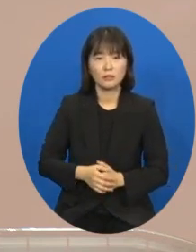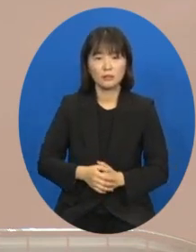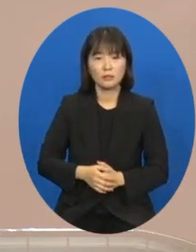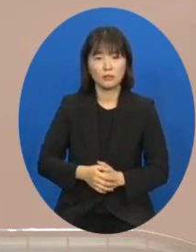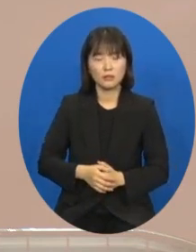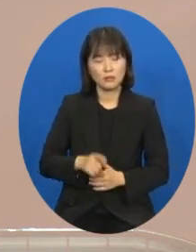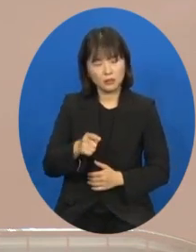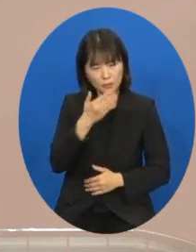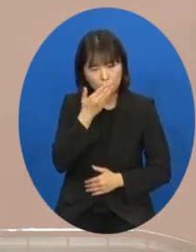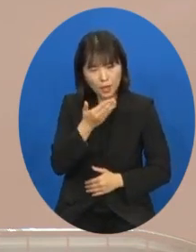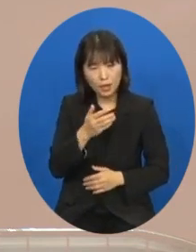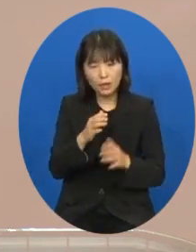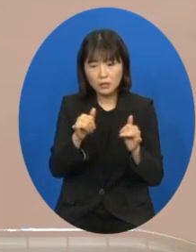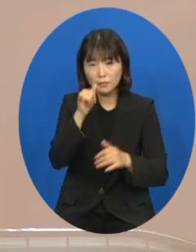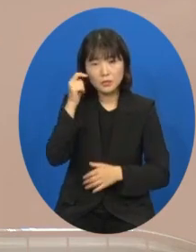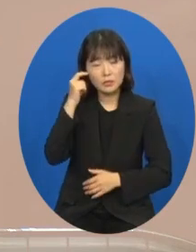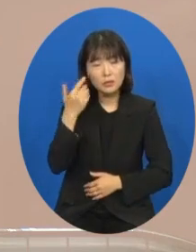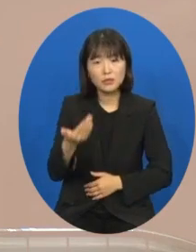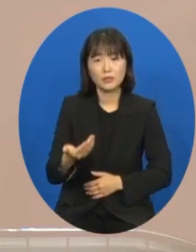있는 사람이 있습니까?